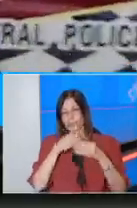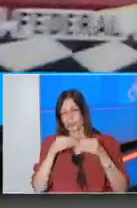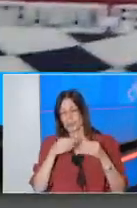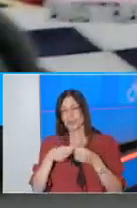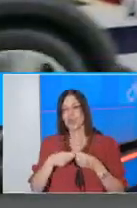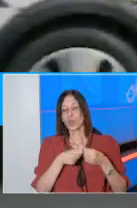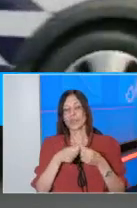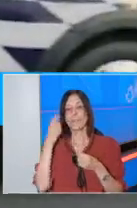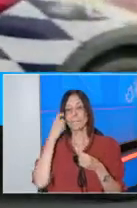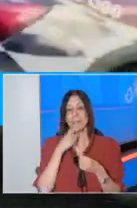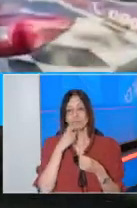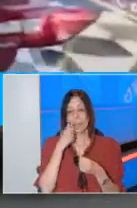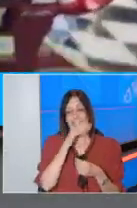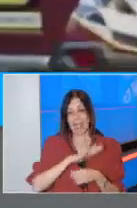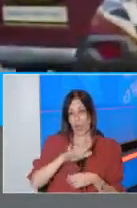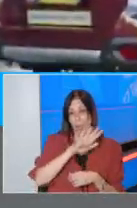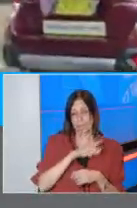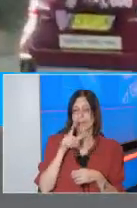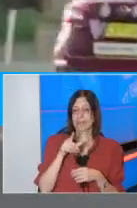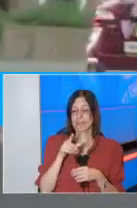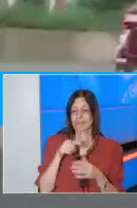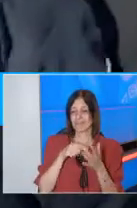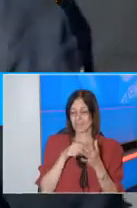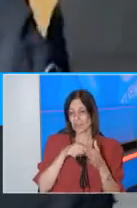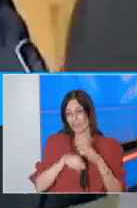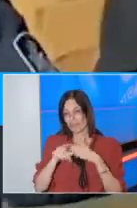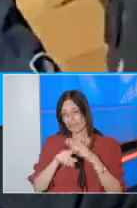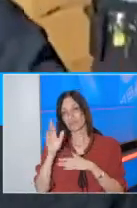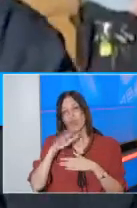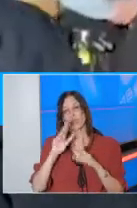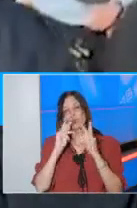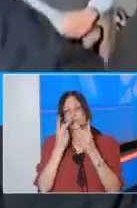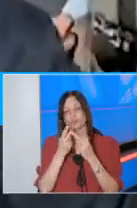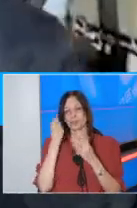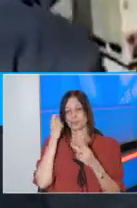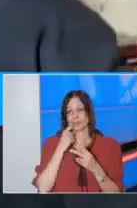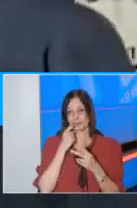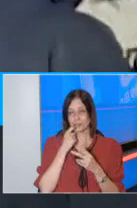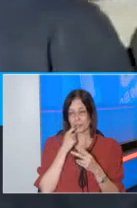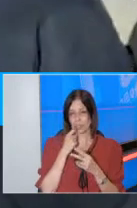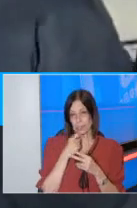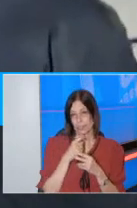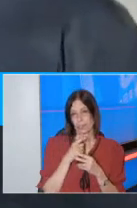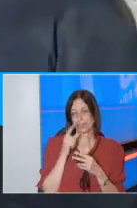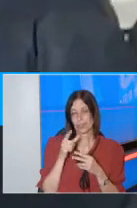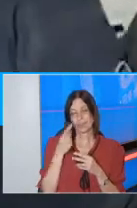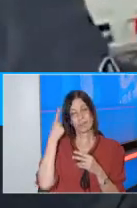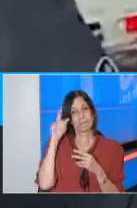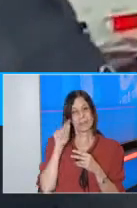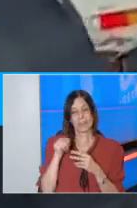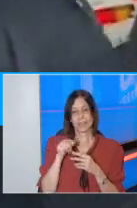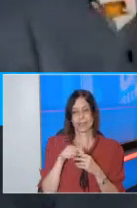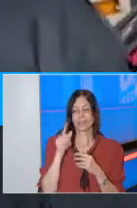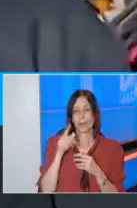באירופה. והדבר הזה גרם להגירה של עוד קבוצות פשע לכיוון אותו פטנט, לכיוון